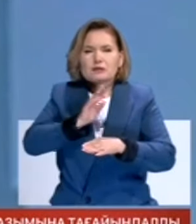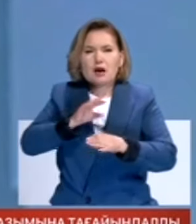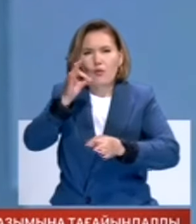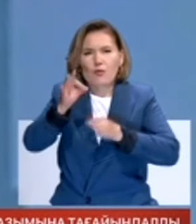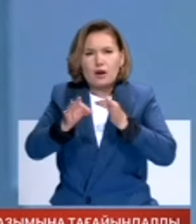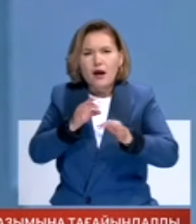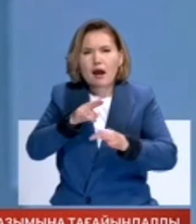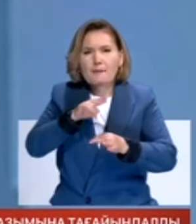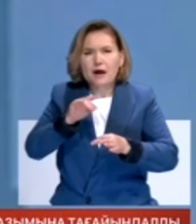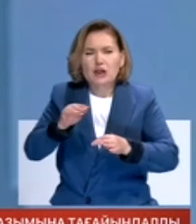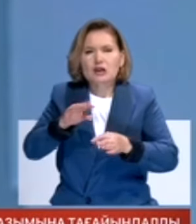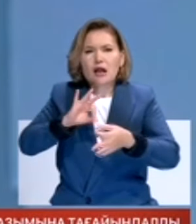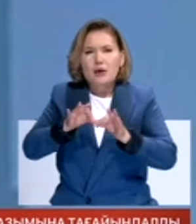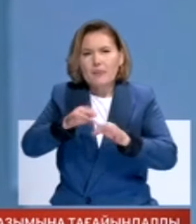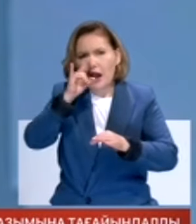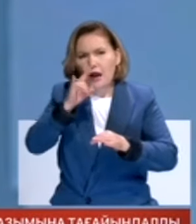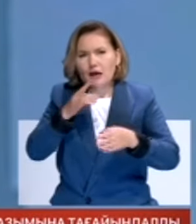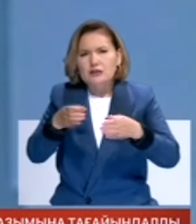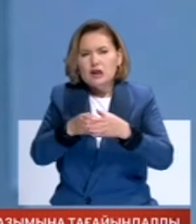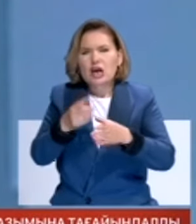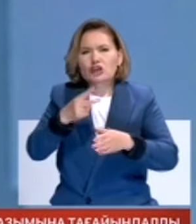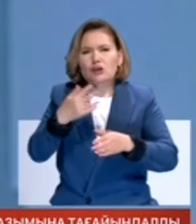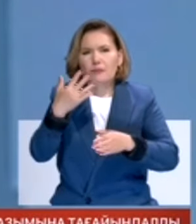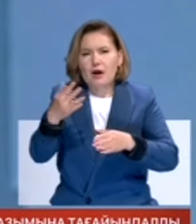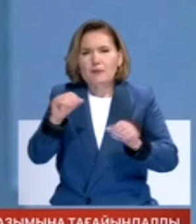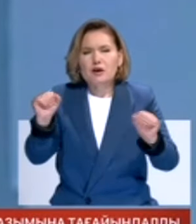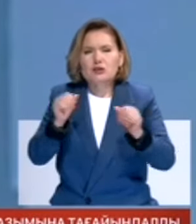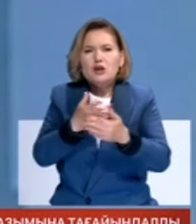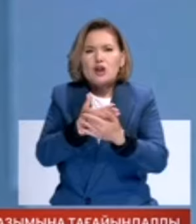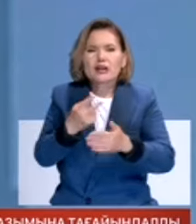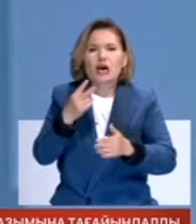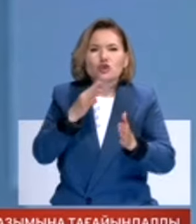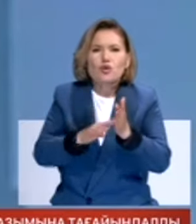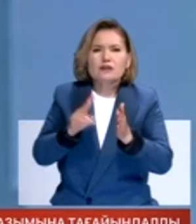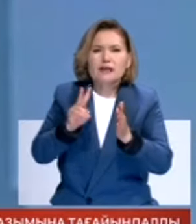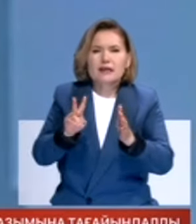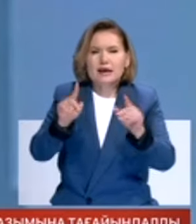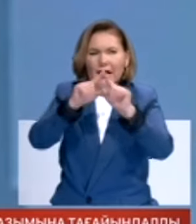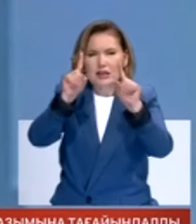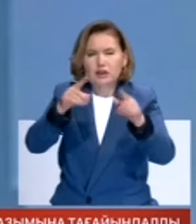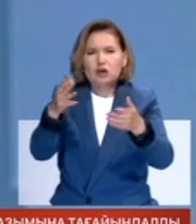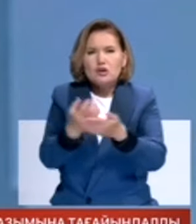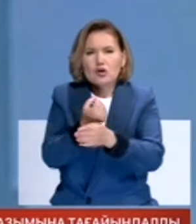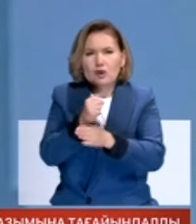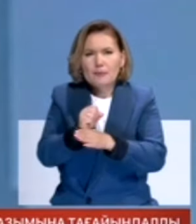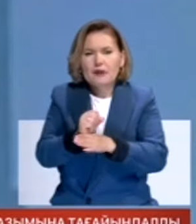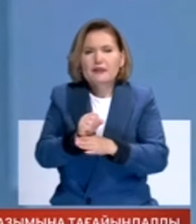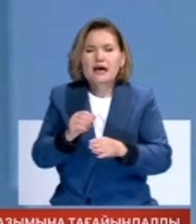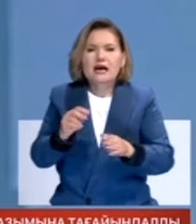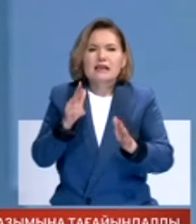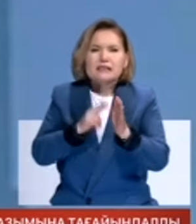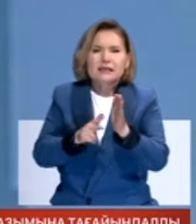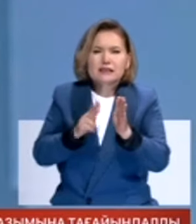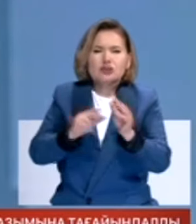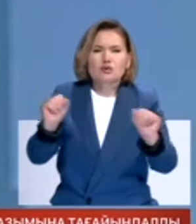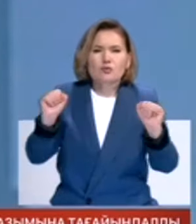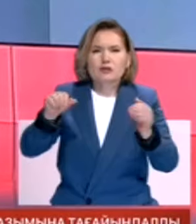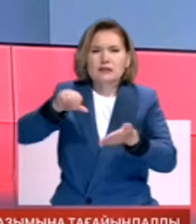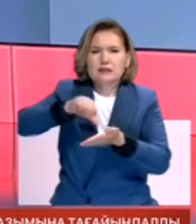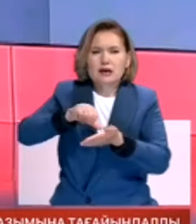Париж олимпиадасына Қазақстан құрамасы 25 спорт түрінен 92 лицензия ұтып алды. Ел атынан 80 спортшы сынға